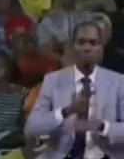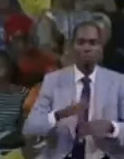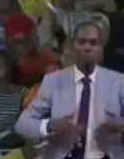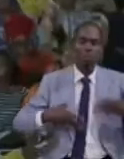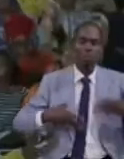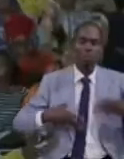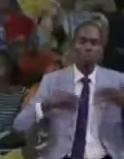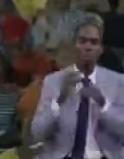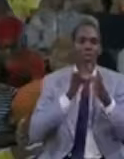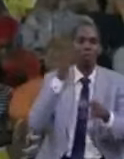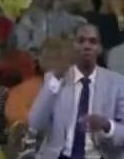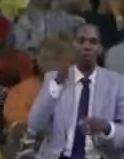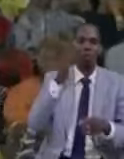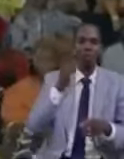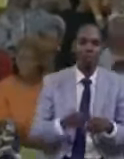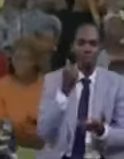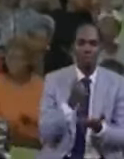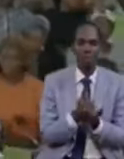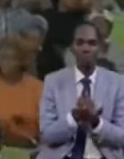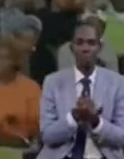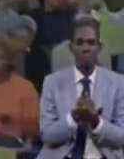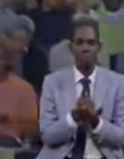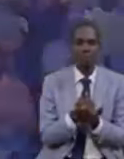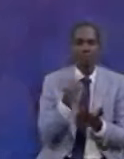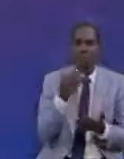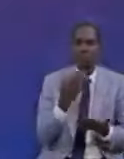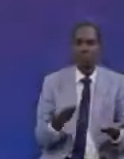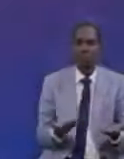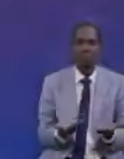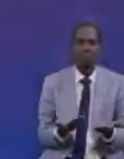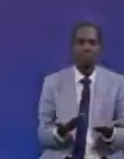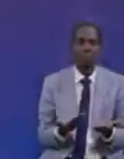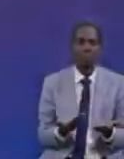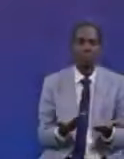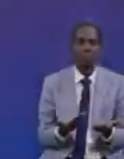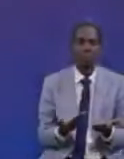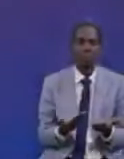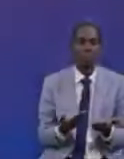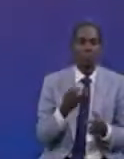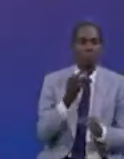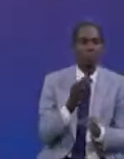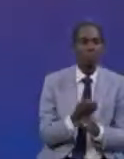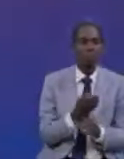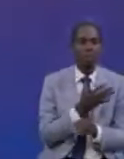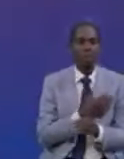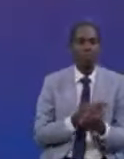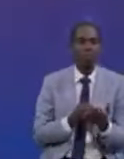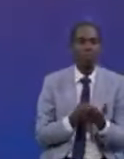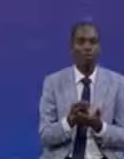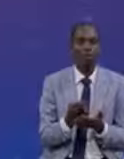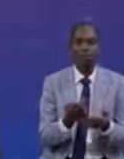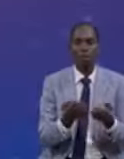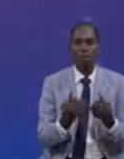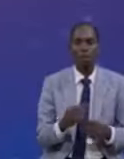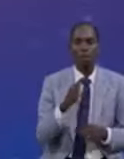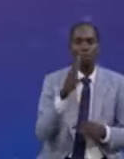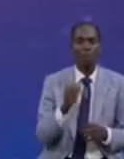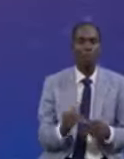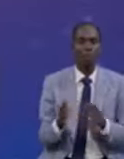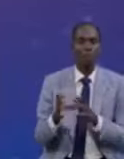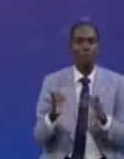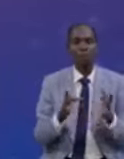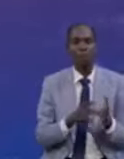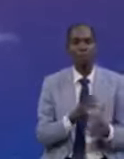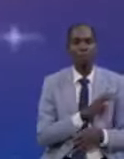Jésus il dit la grâce et la vérité sont venus par jésus-chist il